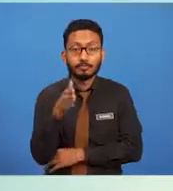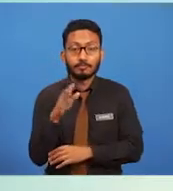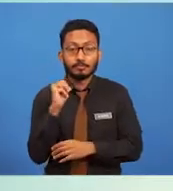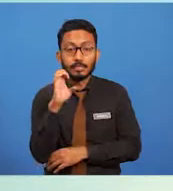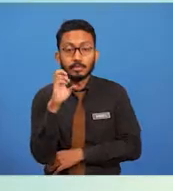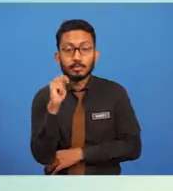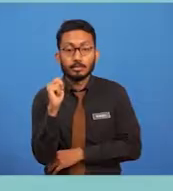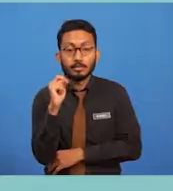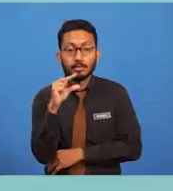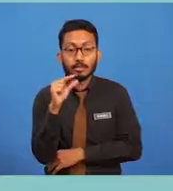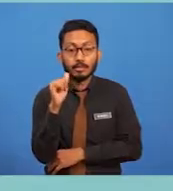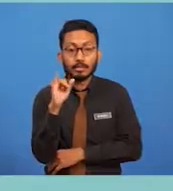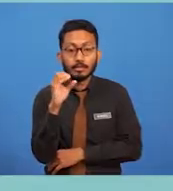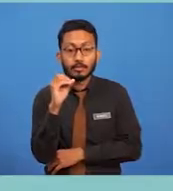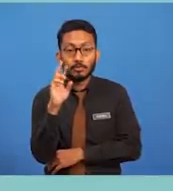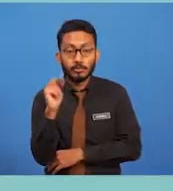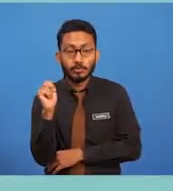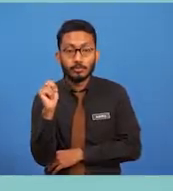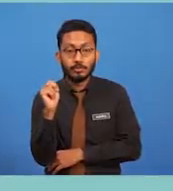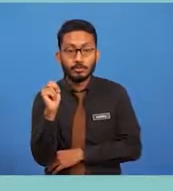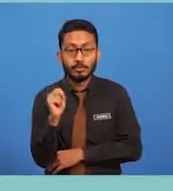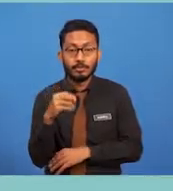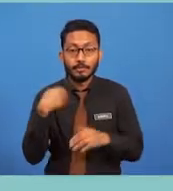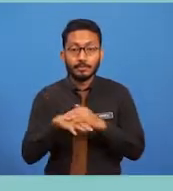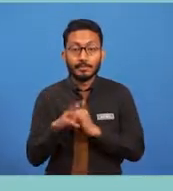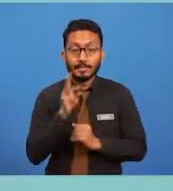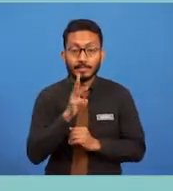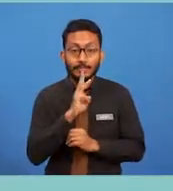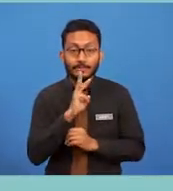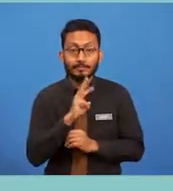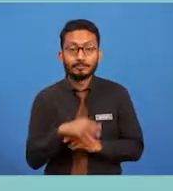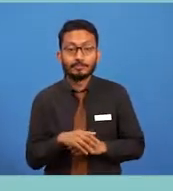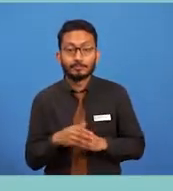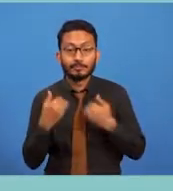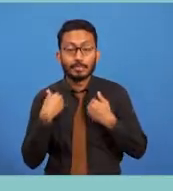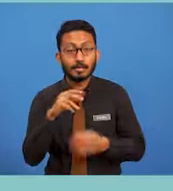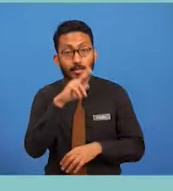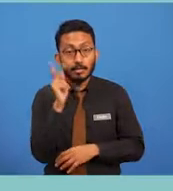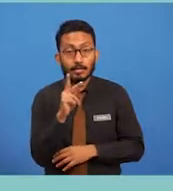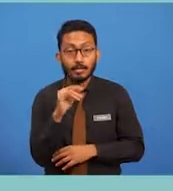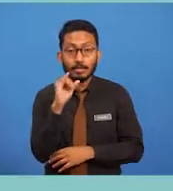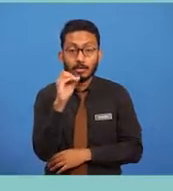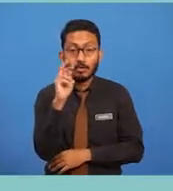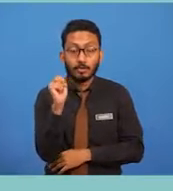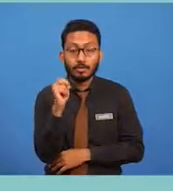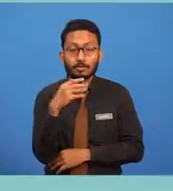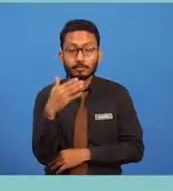Murid-murid sekalian, adakah ion hidrogen yang terhasil akan kekal berada dalam